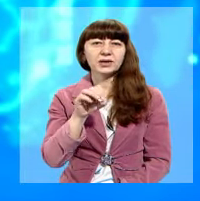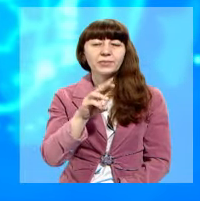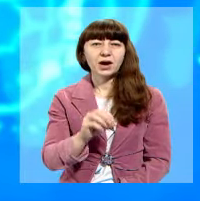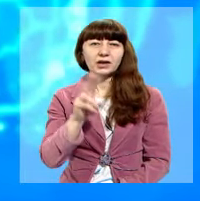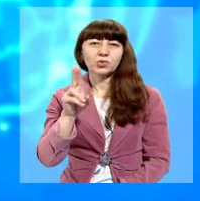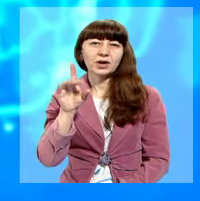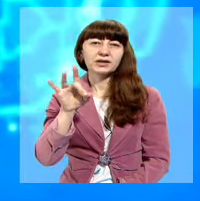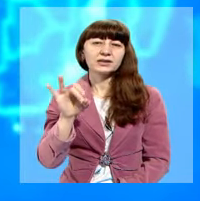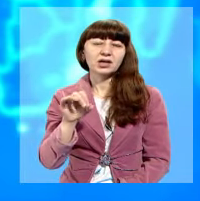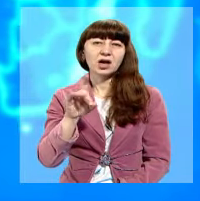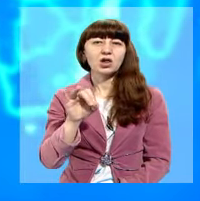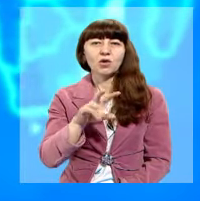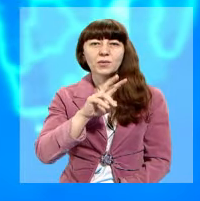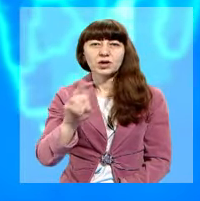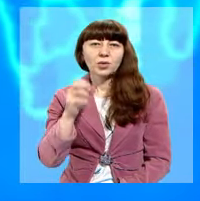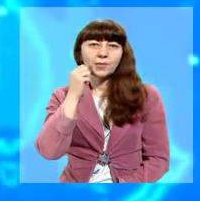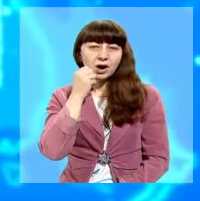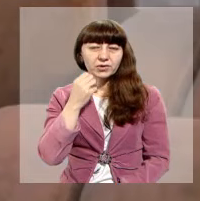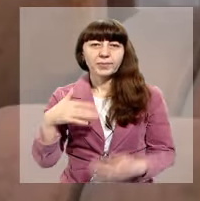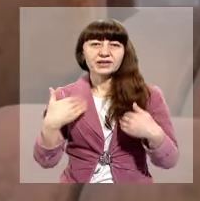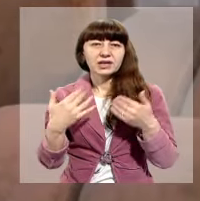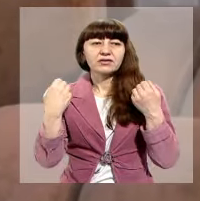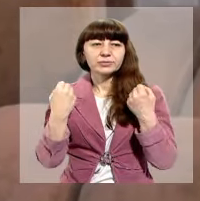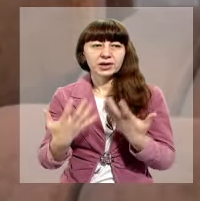қарияның шаңырағында болып мерекемен құттықтады.